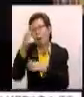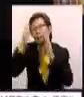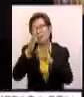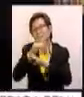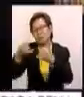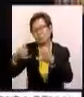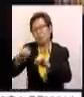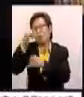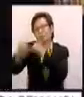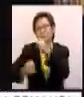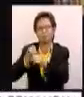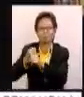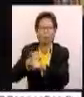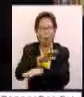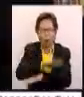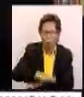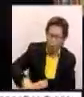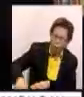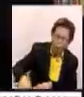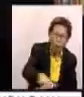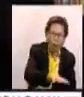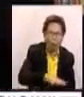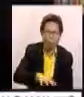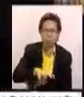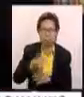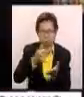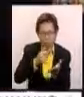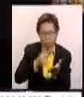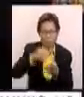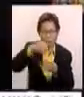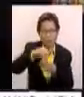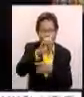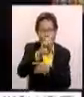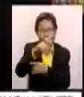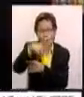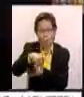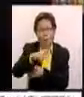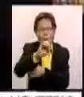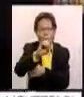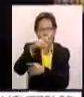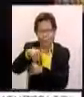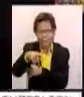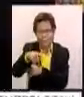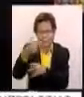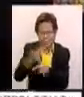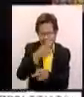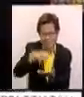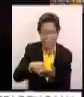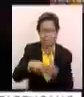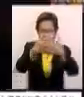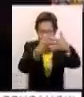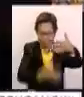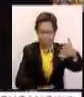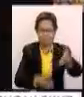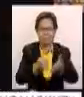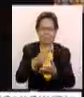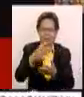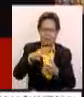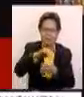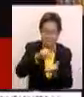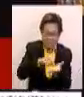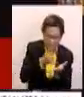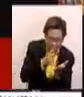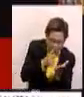Jadi secara keseluruhannya pasar dadah dan sitaan yang kita berjaya dalam operasi pada kali ini ialah seperti berikut. Rampasan dadah